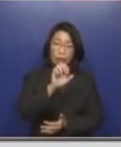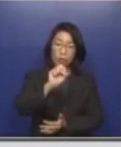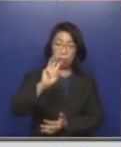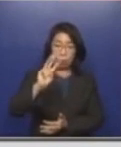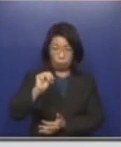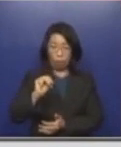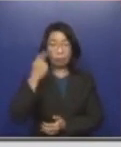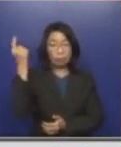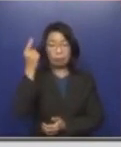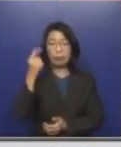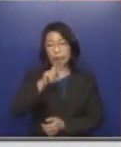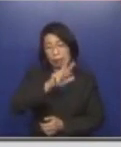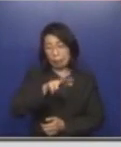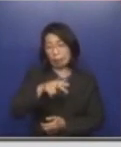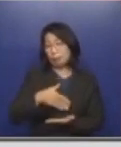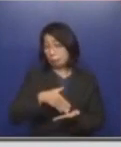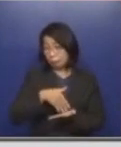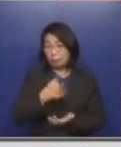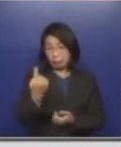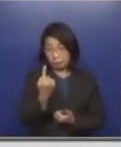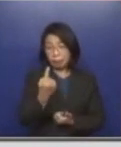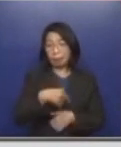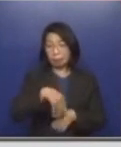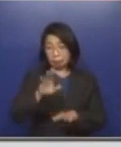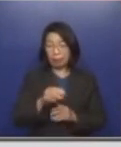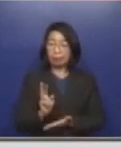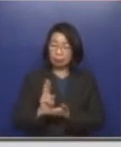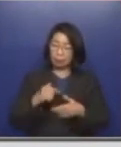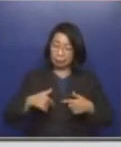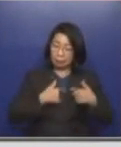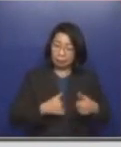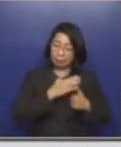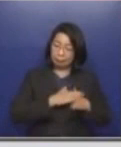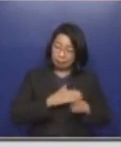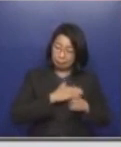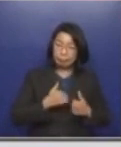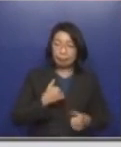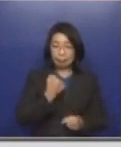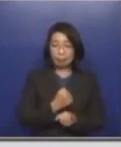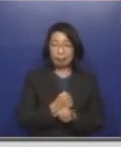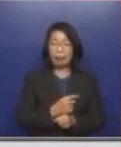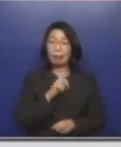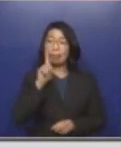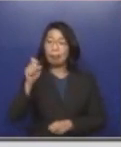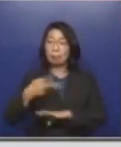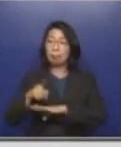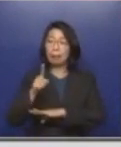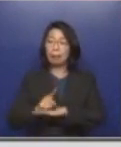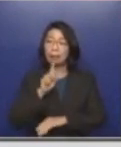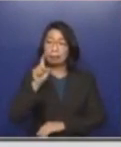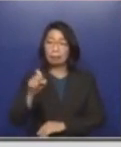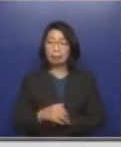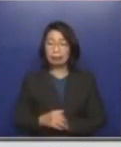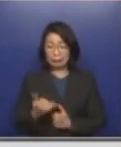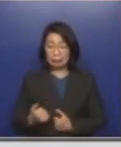พยาบาลรพสตเพื่อที่จะให้เขาได้รับการเยียวยาให้ครับดูแลแต่ท่านทานเชื่อไหมครับผมไปทำ